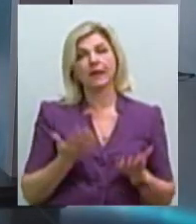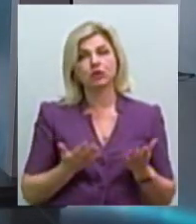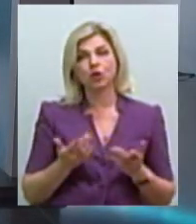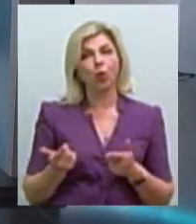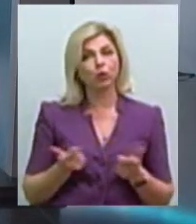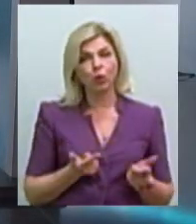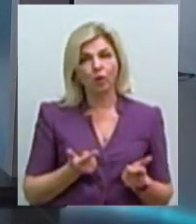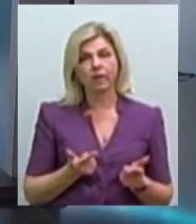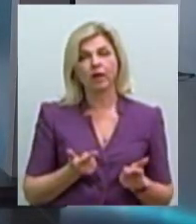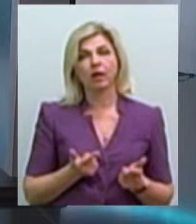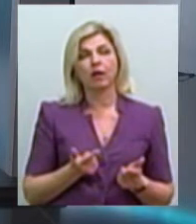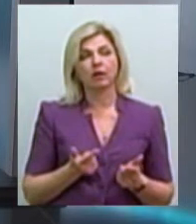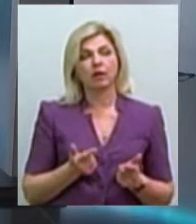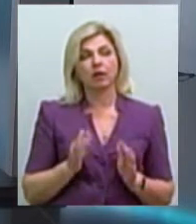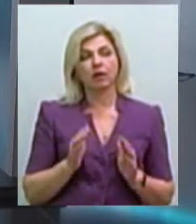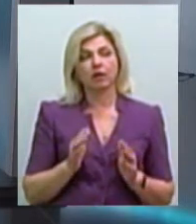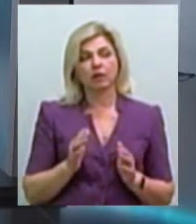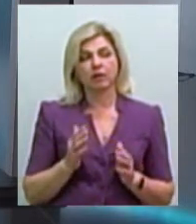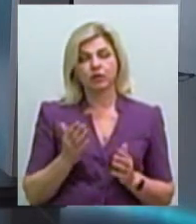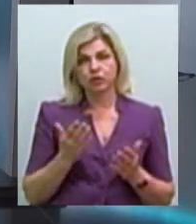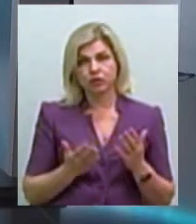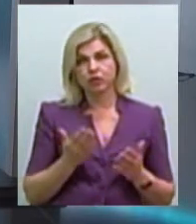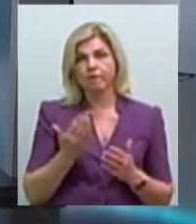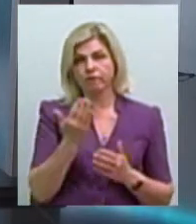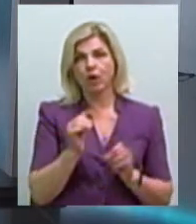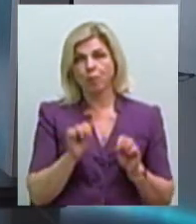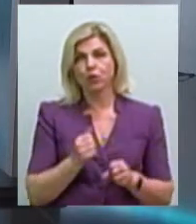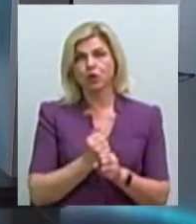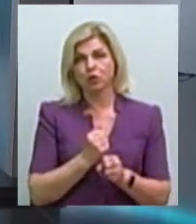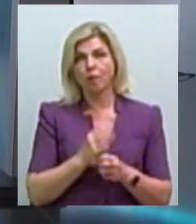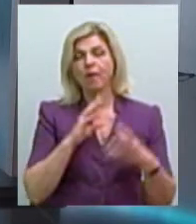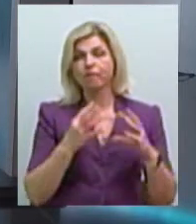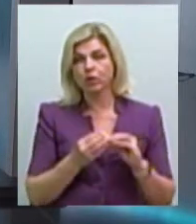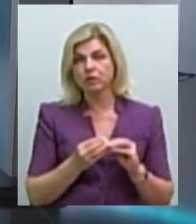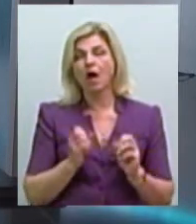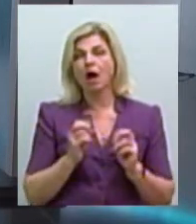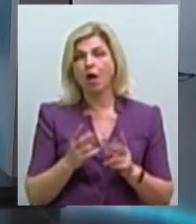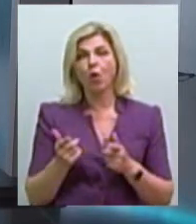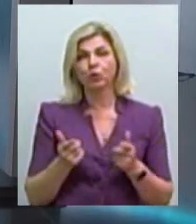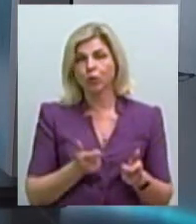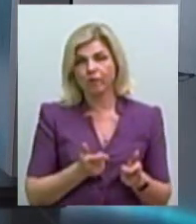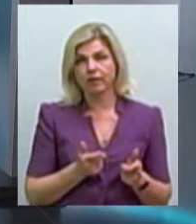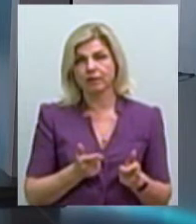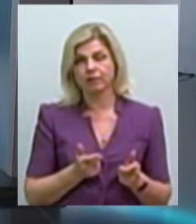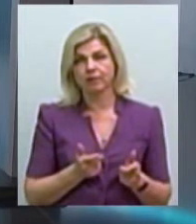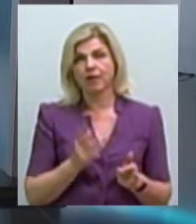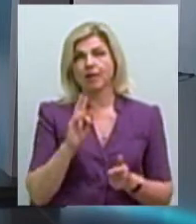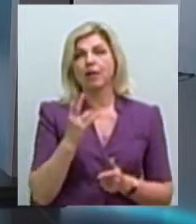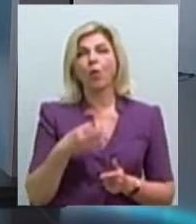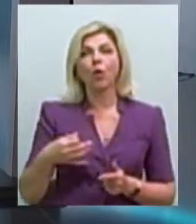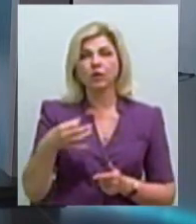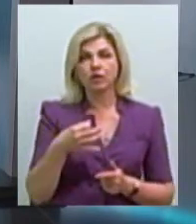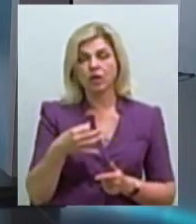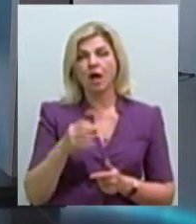готові, нехай воно так загально звучить, і тим не менш ви можете зробити висновок, наскільки готові на Миколаївщині